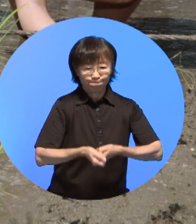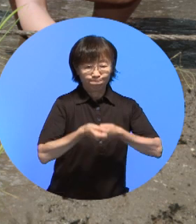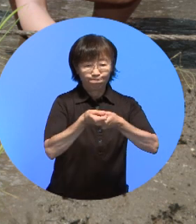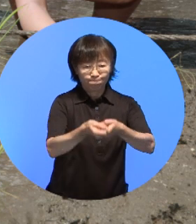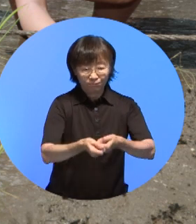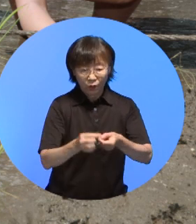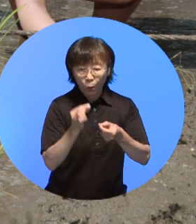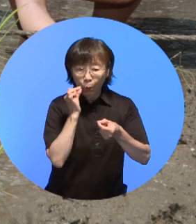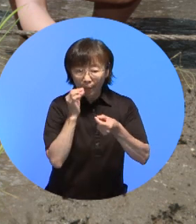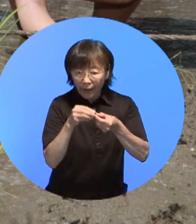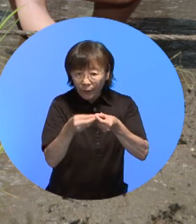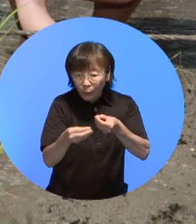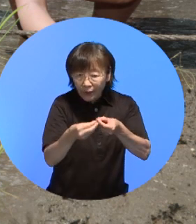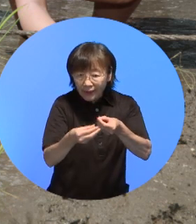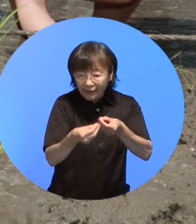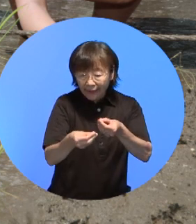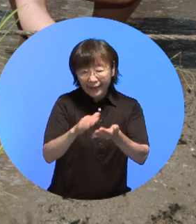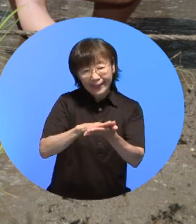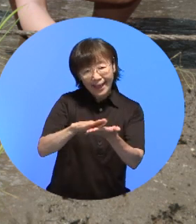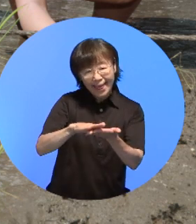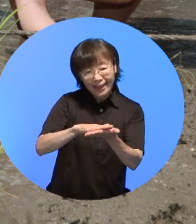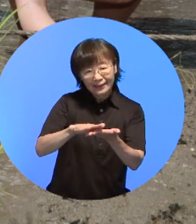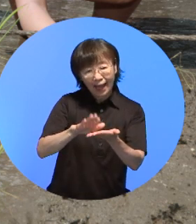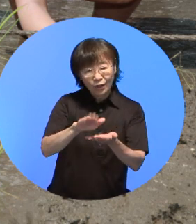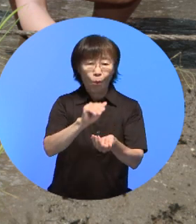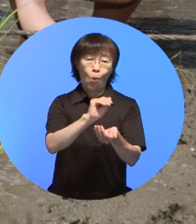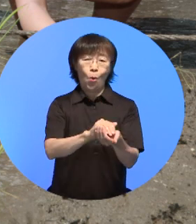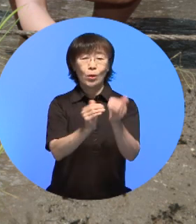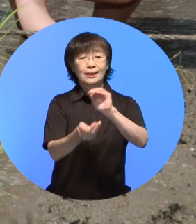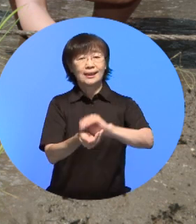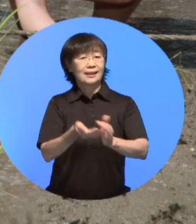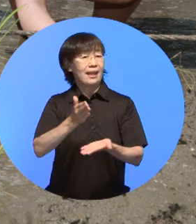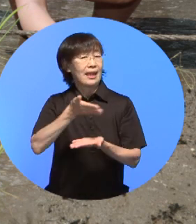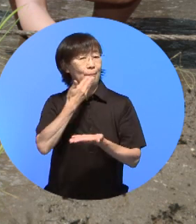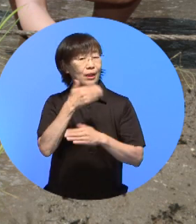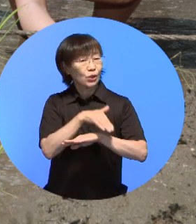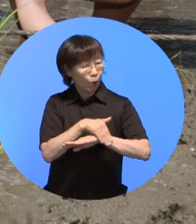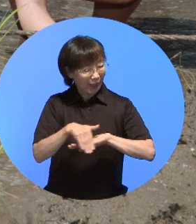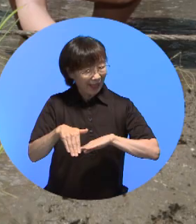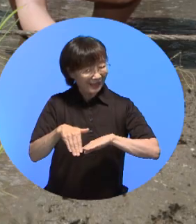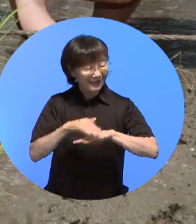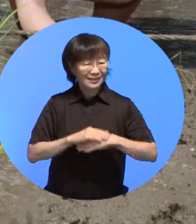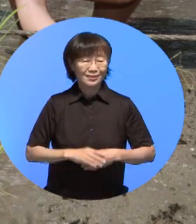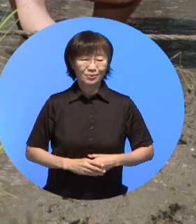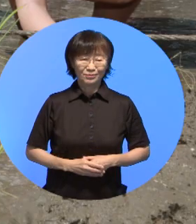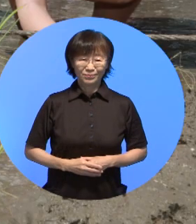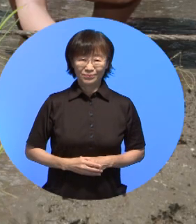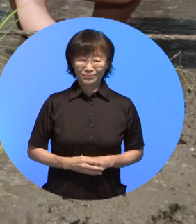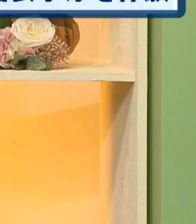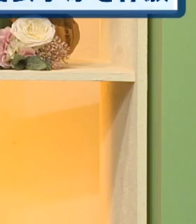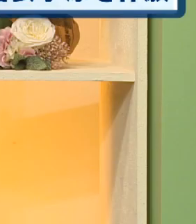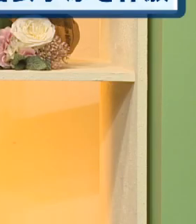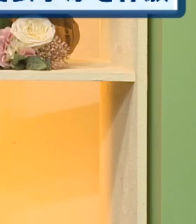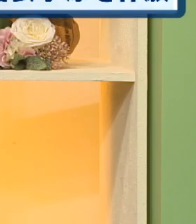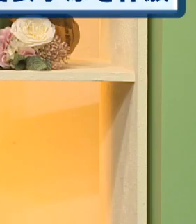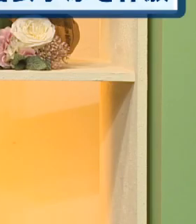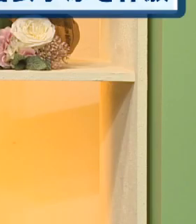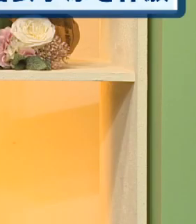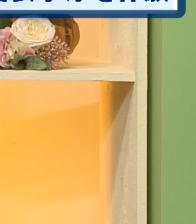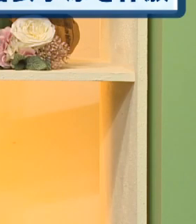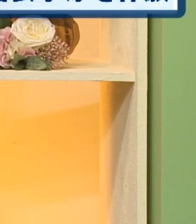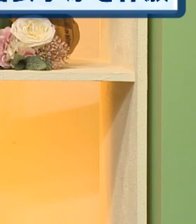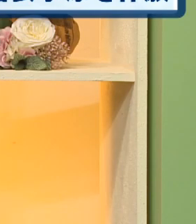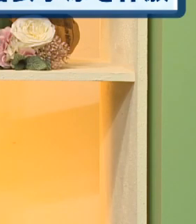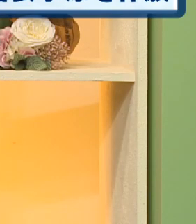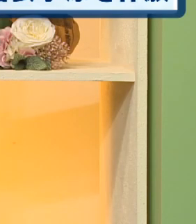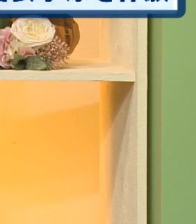脱穀しもみすりや生前を行った後おにぎりにして食べる予定です6月